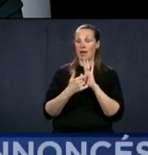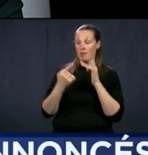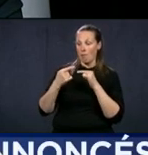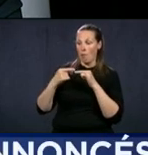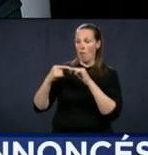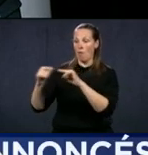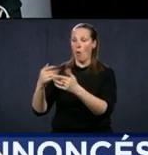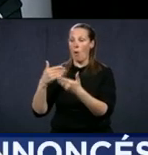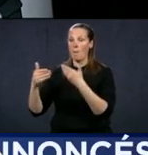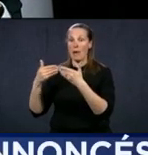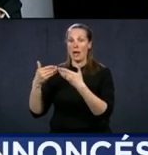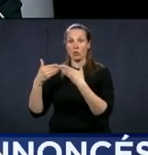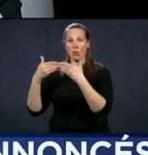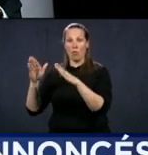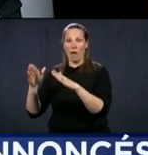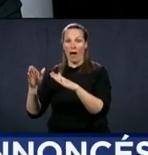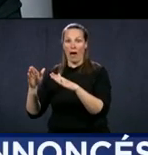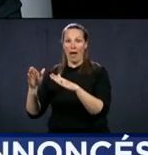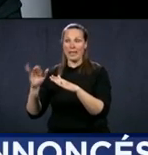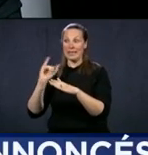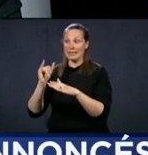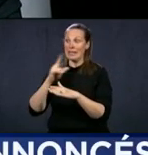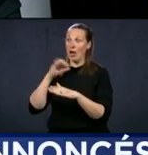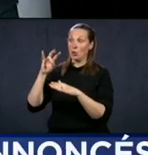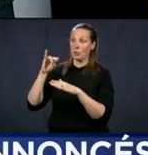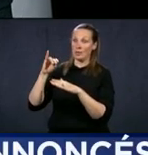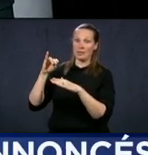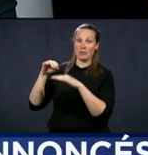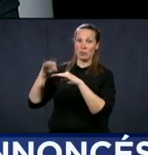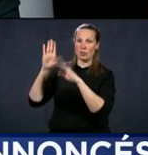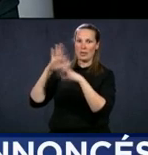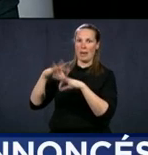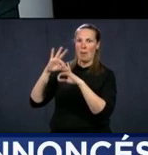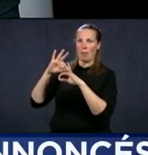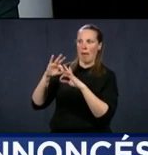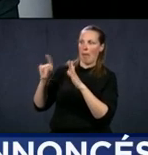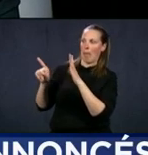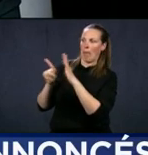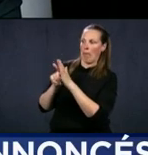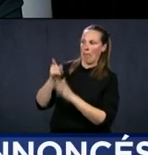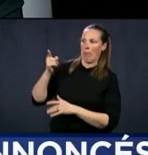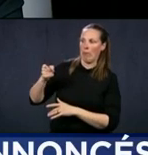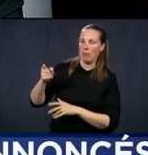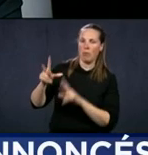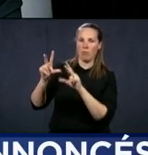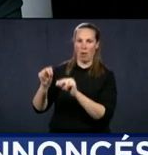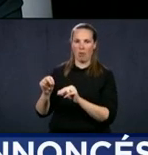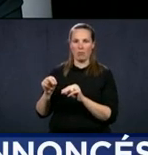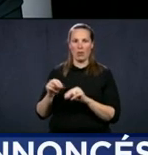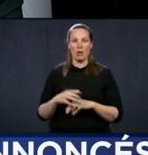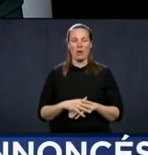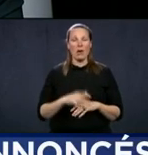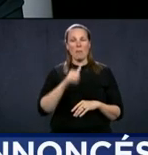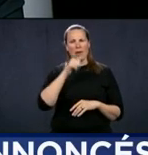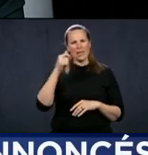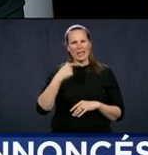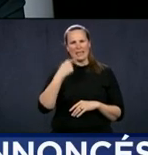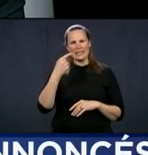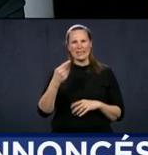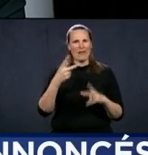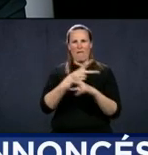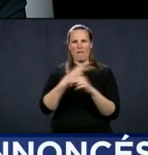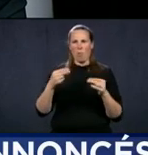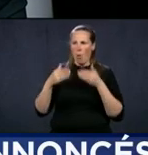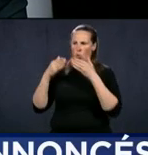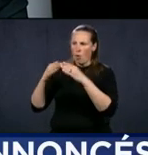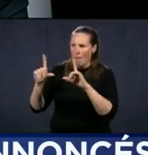ouverts, etc. Donc, je voudrais être au clair avec ça, là, parce qu'il y en a qui ont interprété qu'il allait avoir des périodes seulement. Là, c'est surtout pas, on n'a pas écarté les